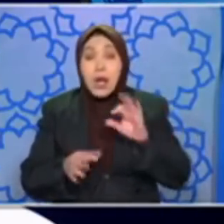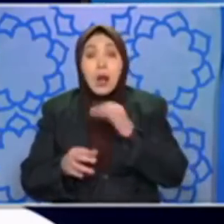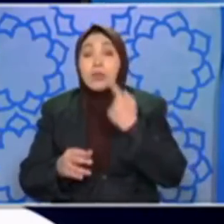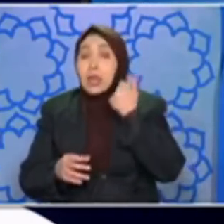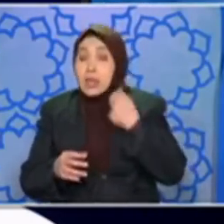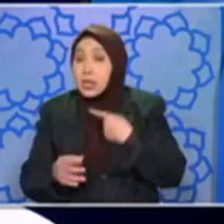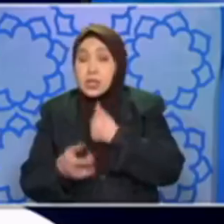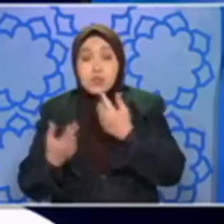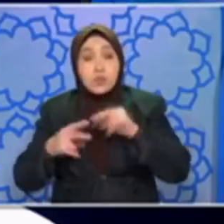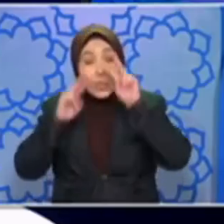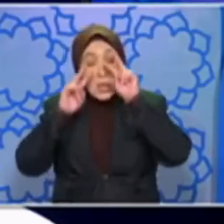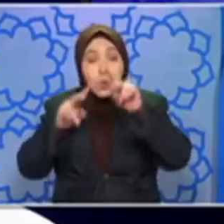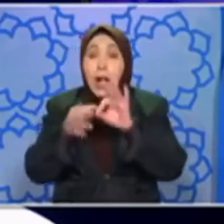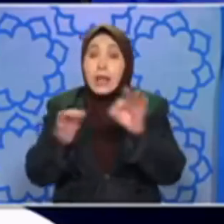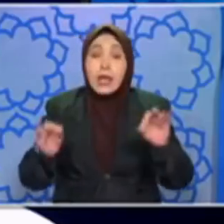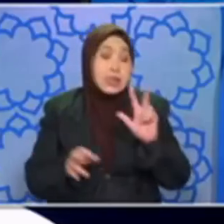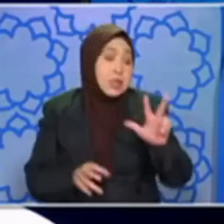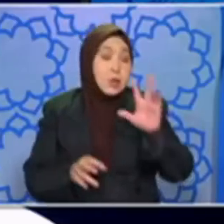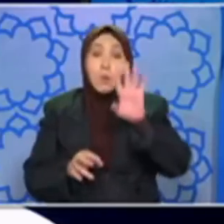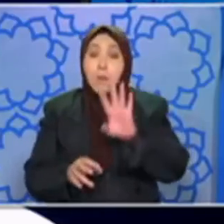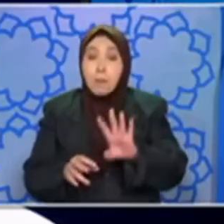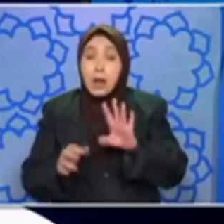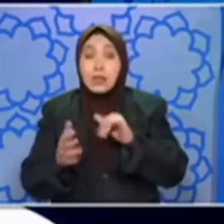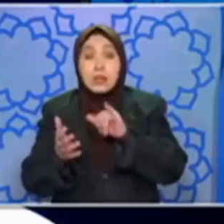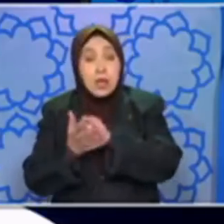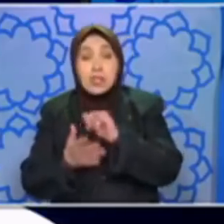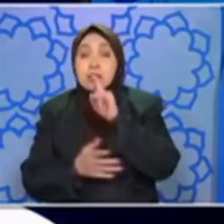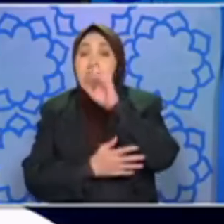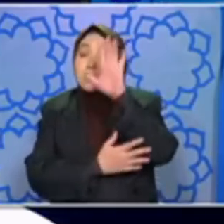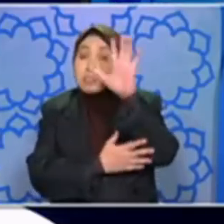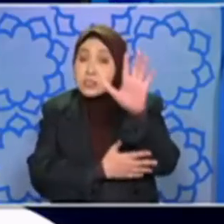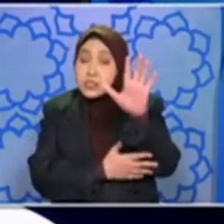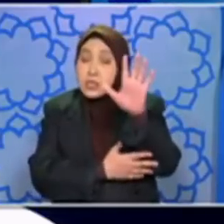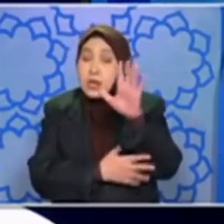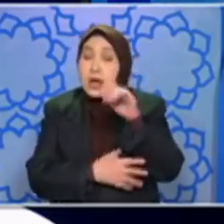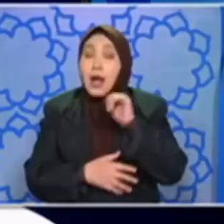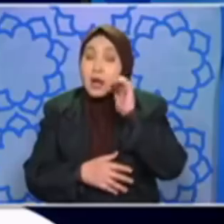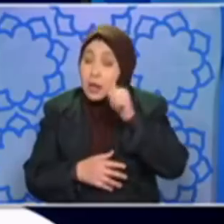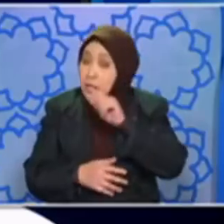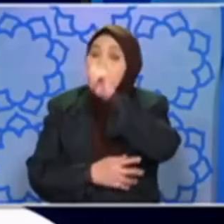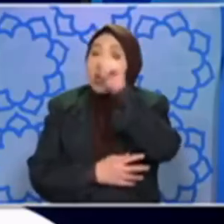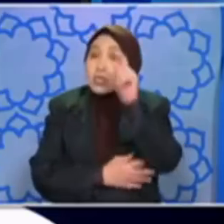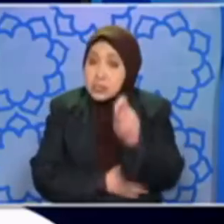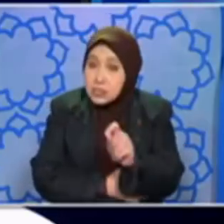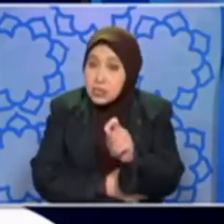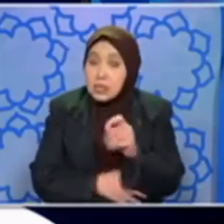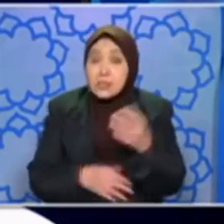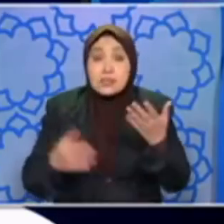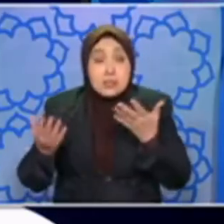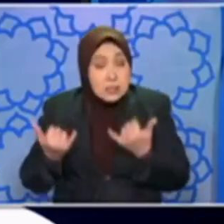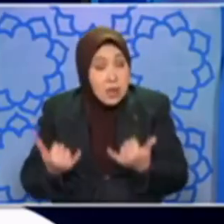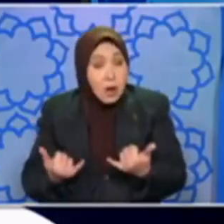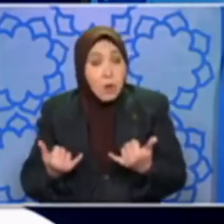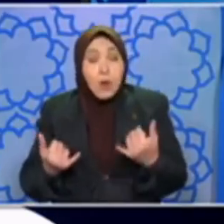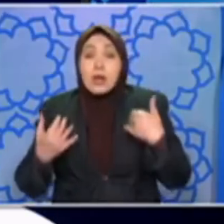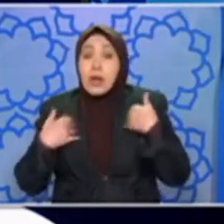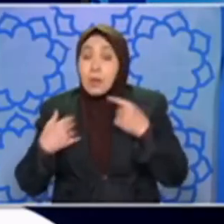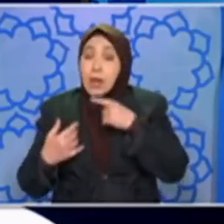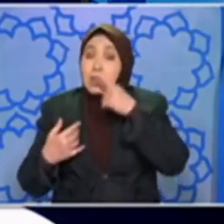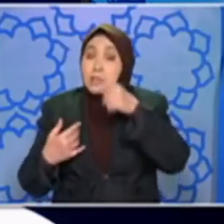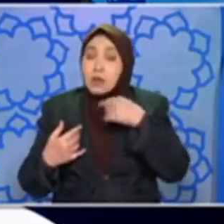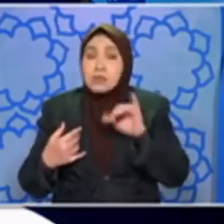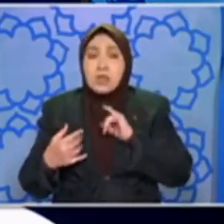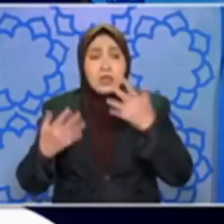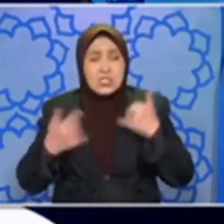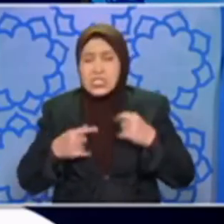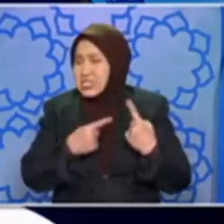kita dah tengok pada ayat 34 bahawa janji akan ditanya, ya. Kalau di sini, kalau ada yang kata, ustaz ya, saya